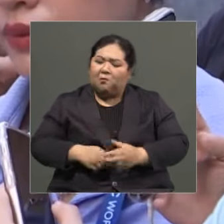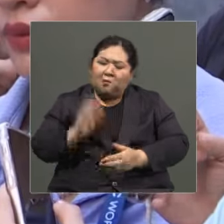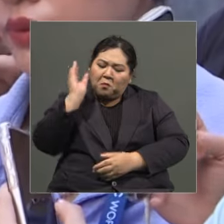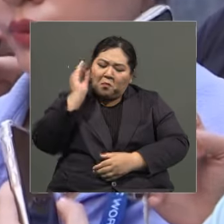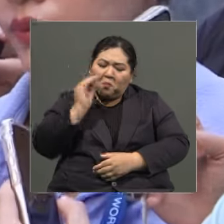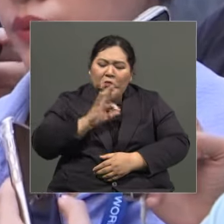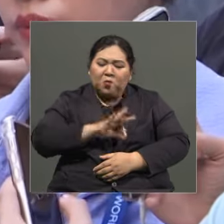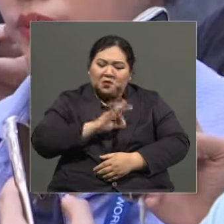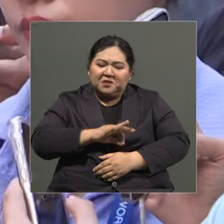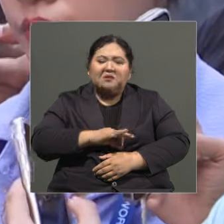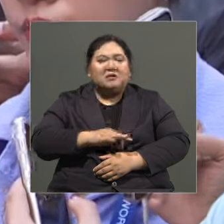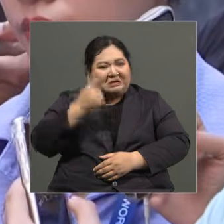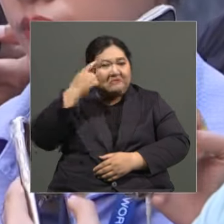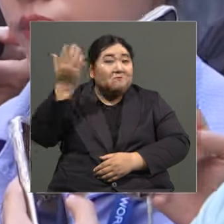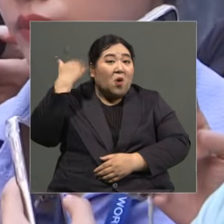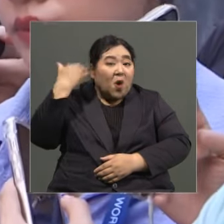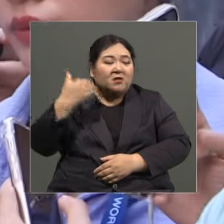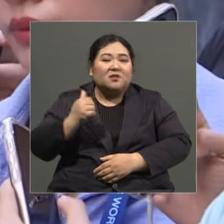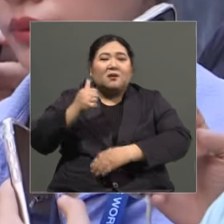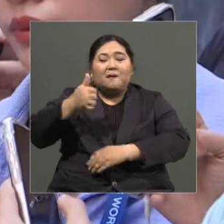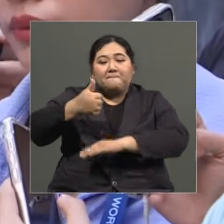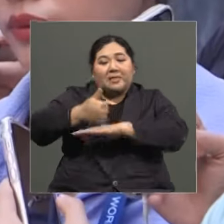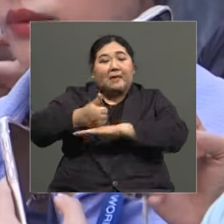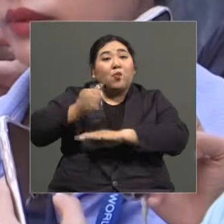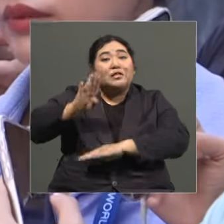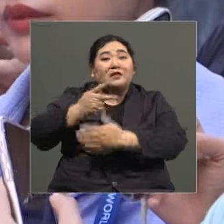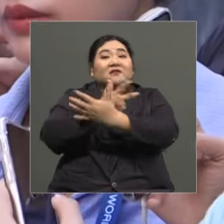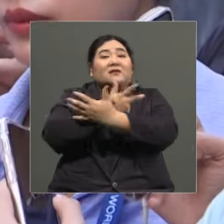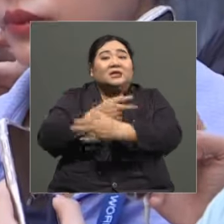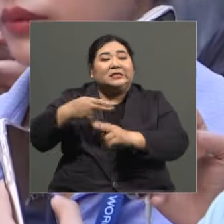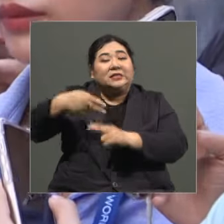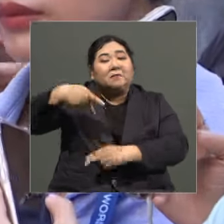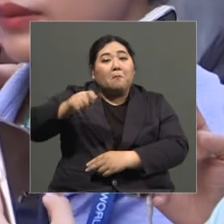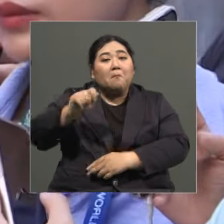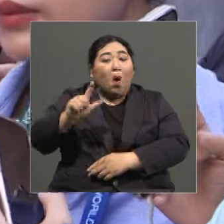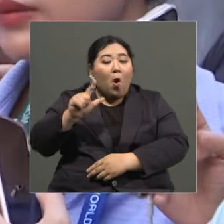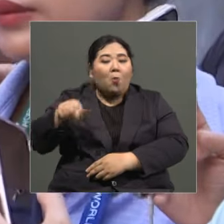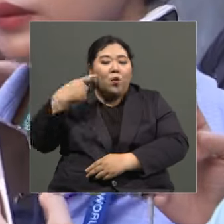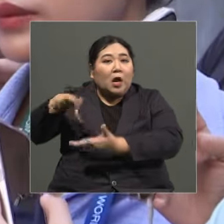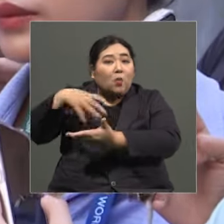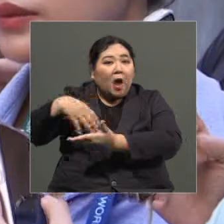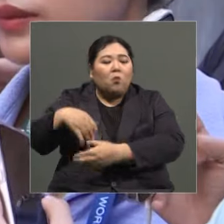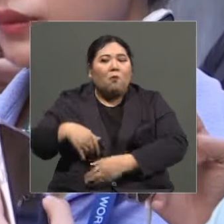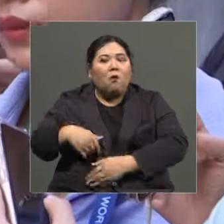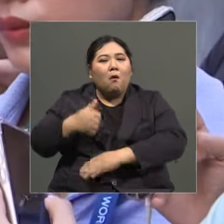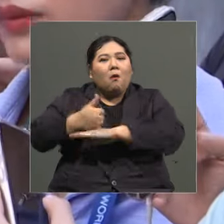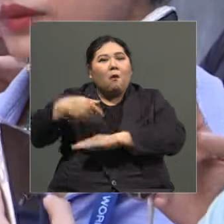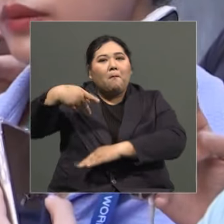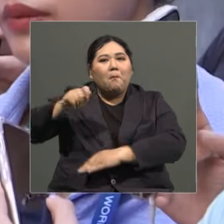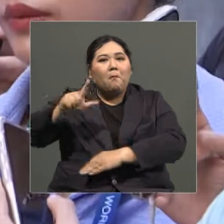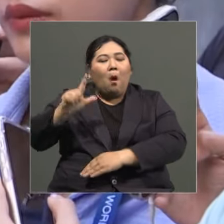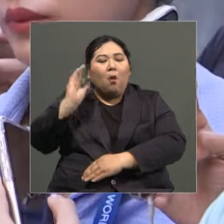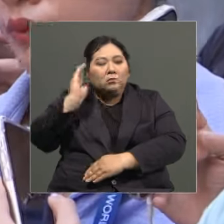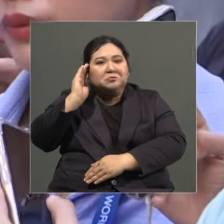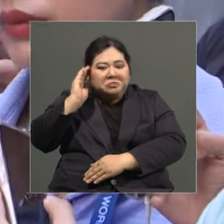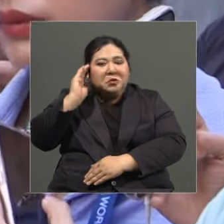บอสพอก็น่าจะเชื่อดังนั้นนี่ก็อาจจะเป็นจิ๊กซออีกตัวนึที่เป็นเหตุผลว่าทำไมบอสพอถึงต้องจ่ายเงินใน